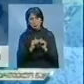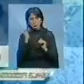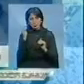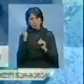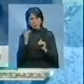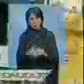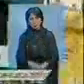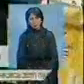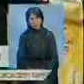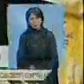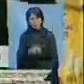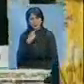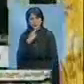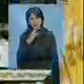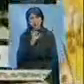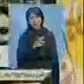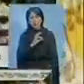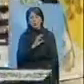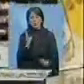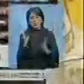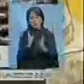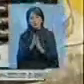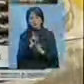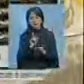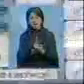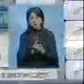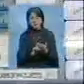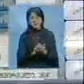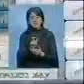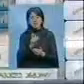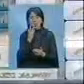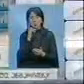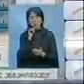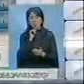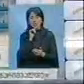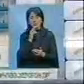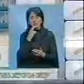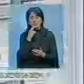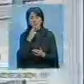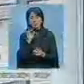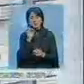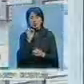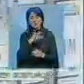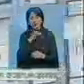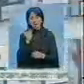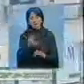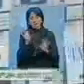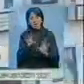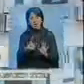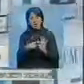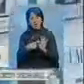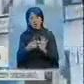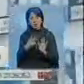99.7%-ამდეა მომატებული. თამბაქოს მოხმარების შემცირების აუცილებელ გზად უცხოელი ექსპერტები თამბაქოს შესახებ გამკაცრებულ